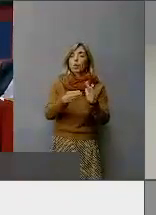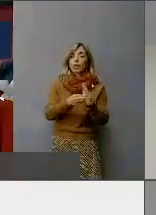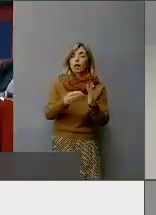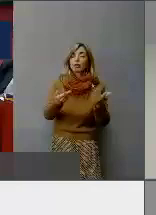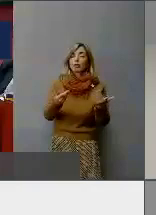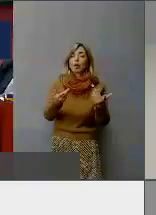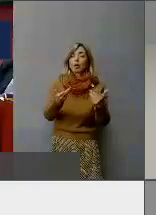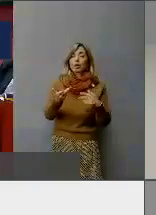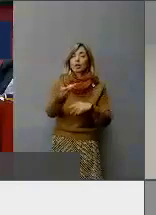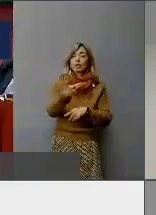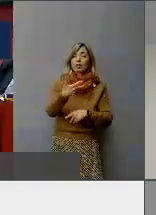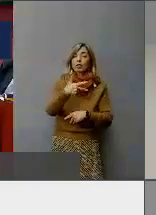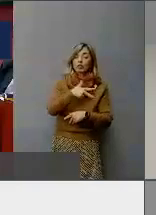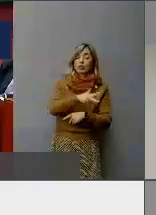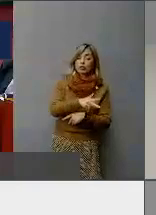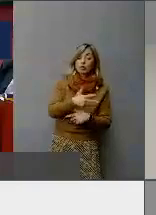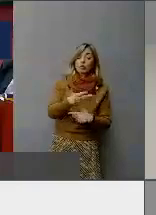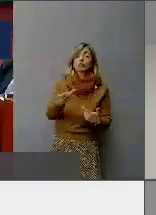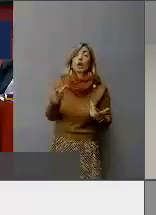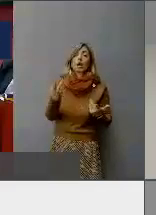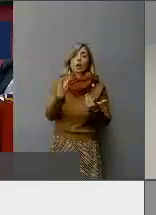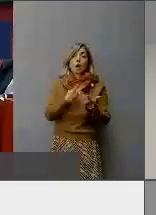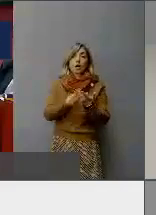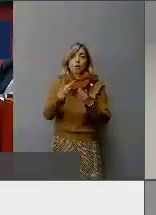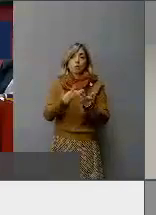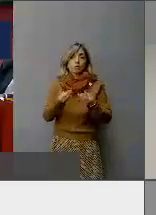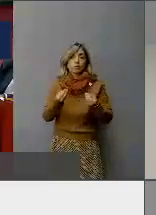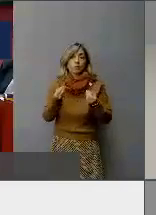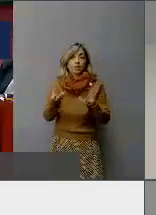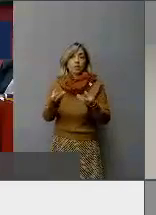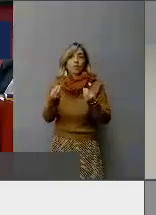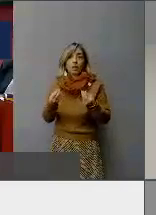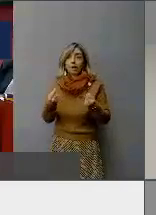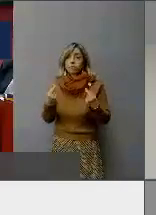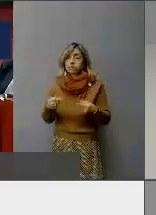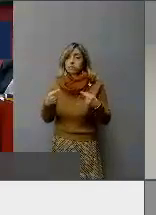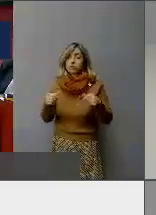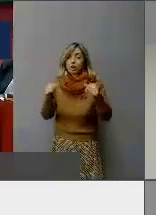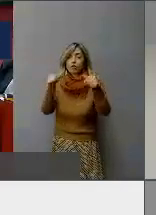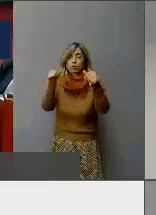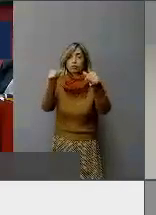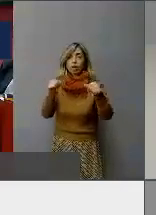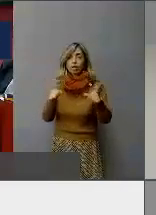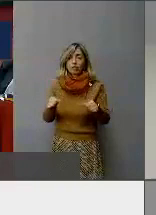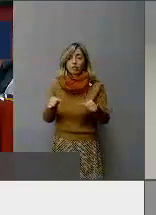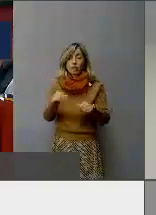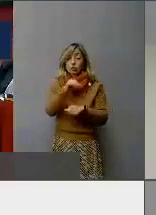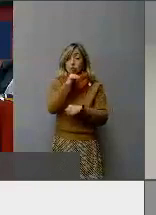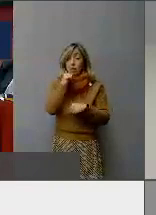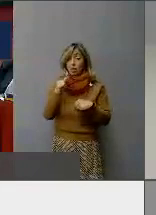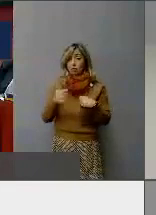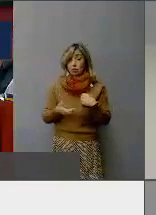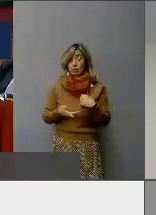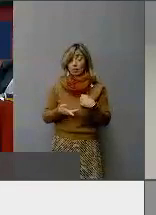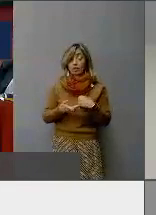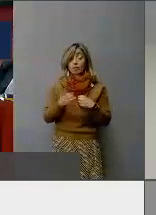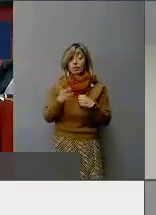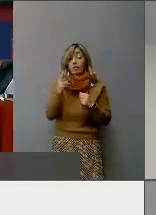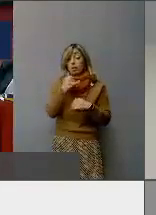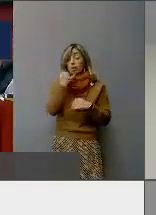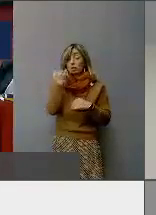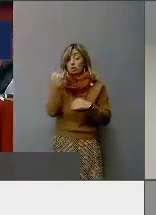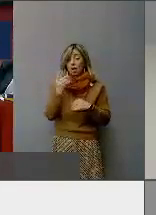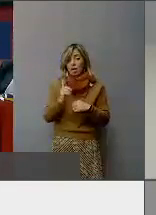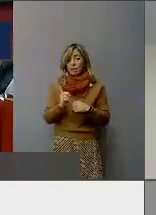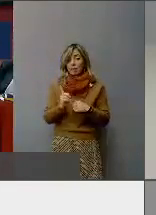l'emissione della certificazione necessaria che guardate non è cosa semplice allora partendo dalla